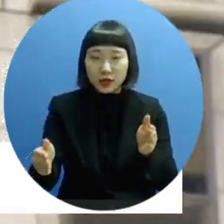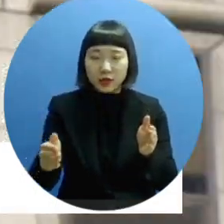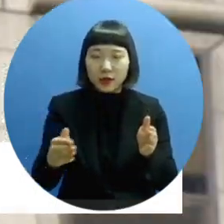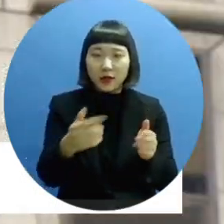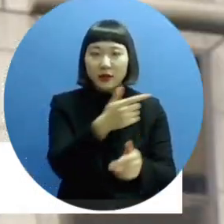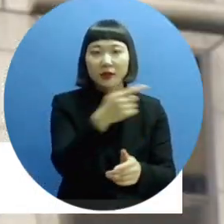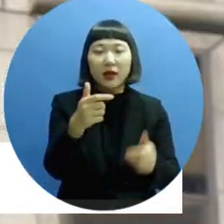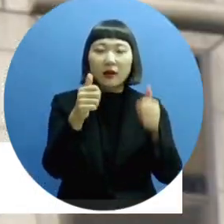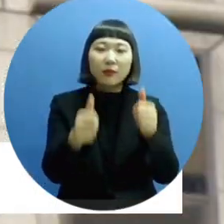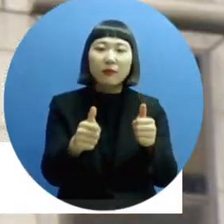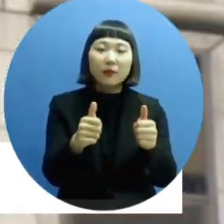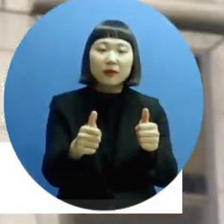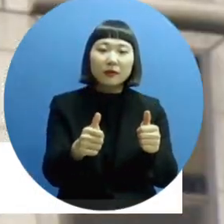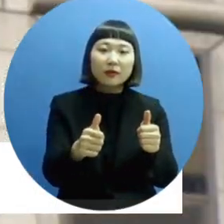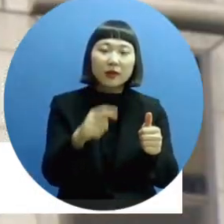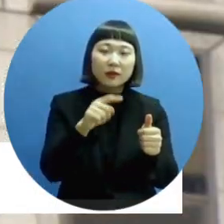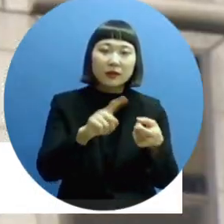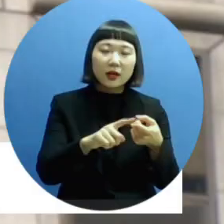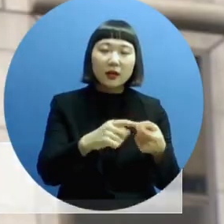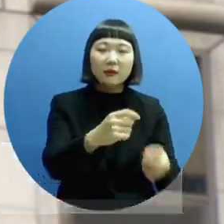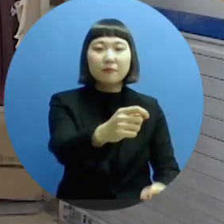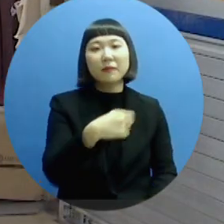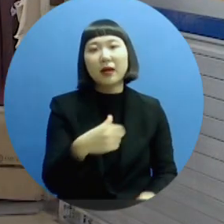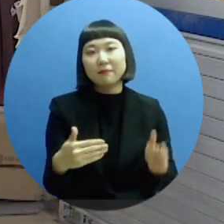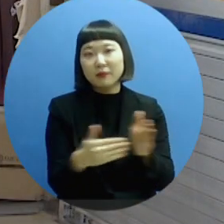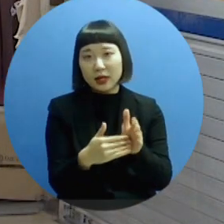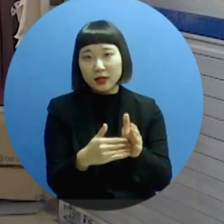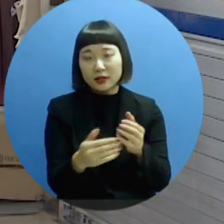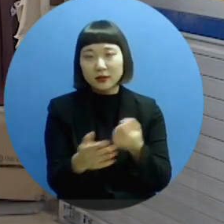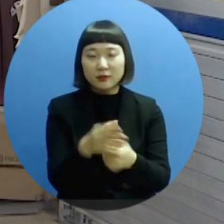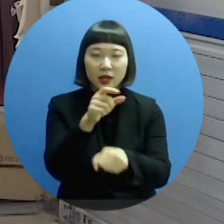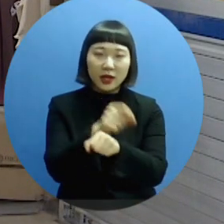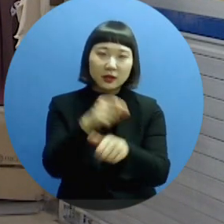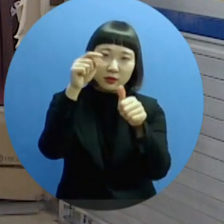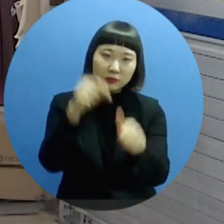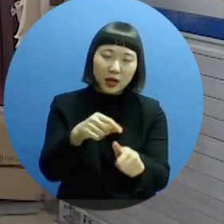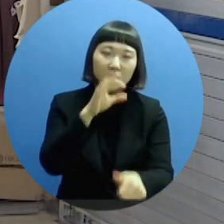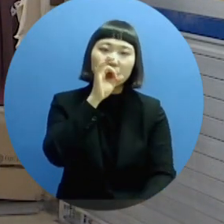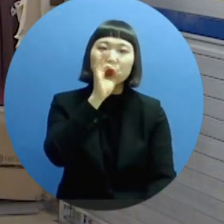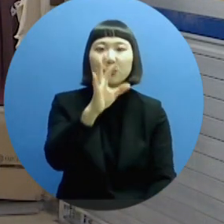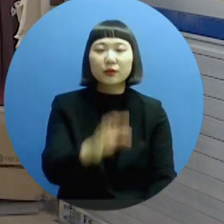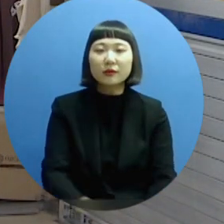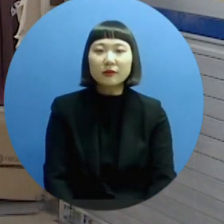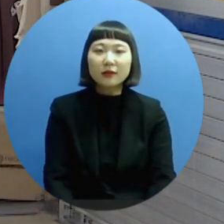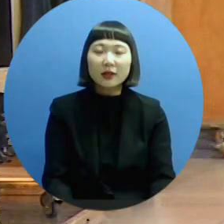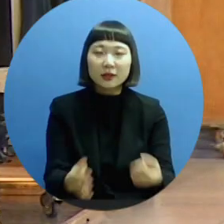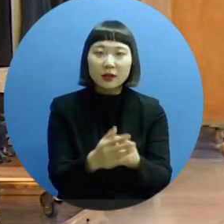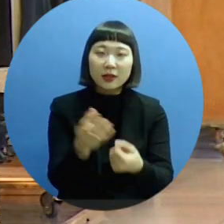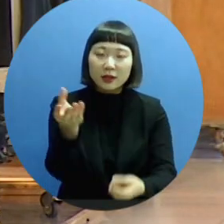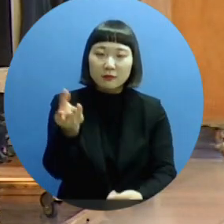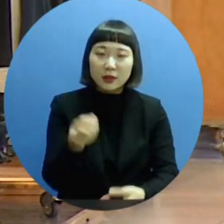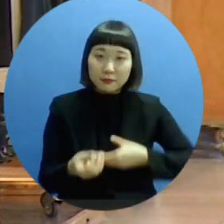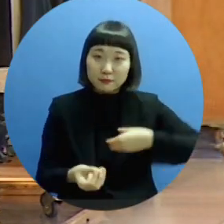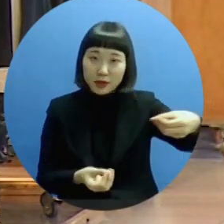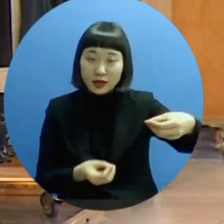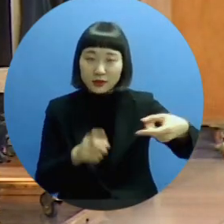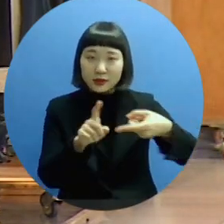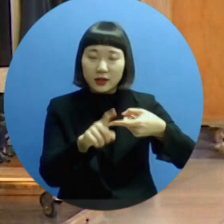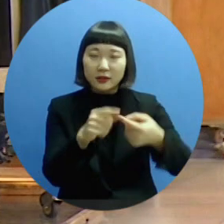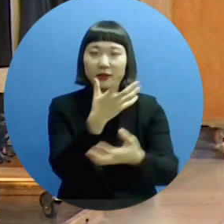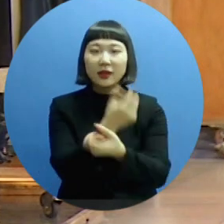나오면서 행정처분이 불가피해졌습니다. 이에 따라 인천시는 재임대 점포에 대한 계약 해지를 진행할 방침인